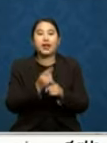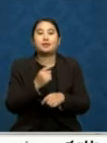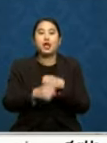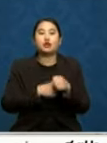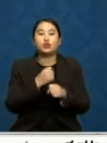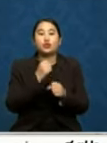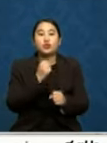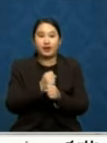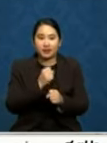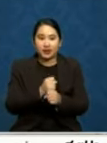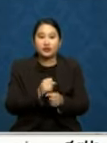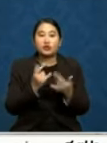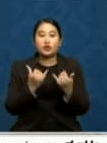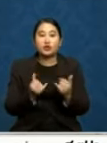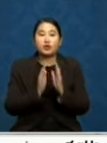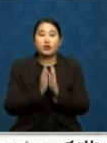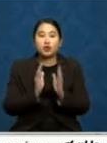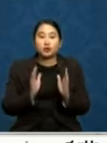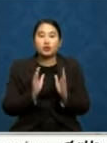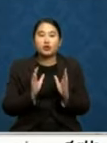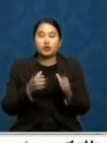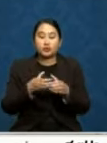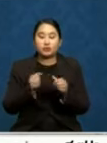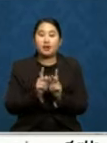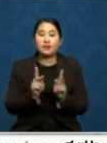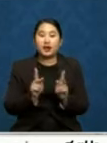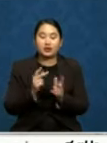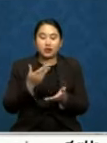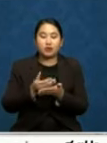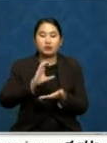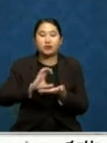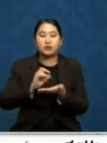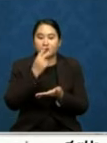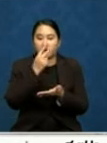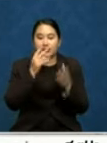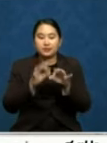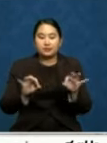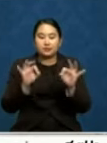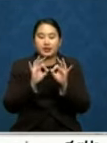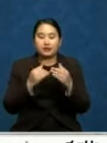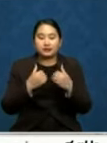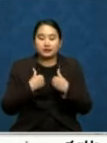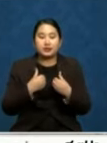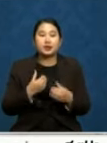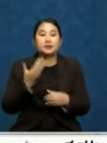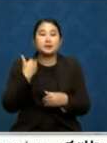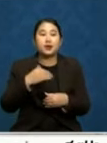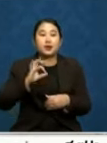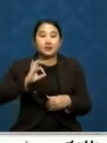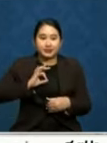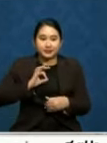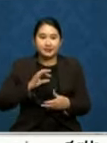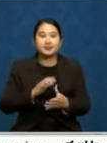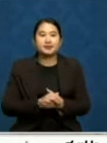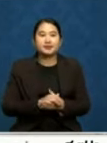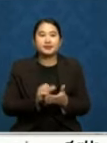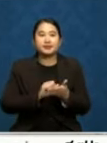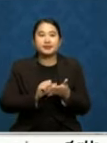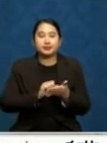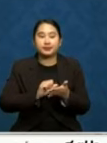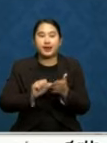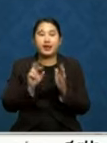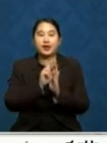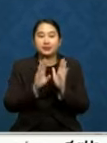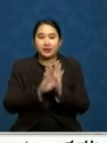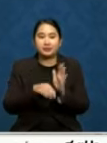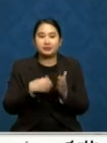แต่ปัจจุบันนั้นก็ต้องขอขอบคุณคณะกรรมการกองทุนนะครับที่ได้เห็นความสำคัญของอดีตสมาชิกสภาได้แก้ระเบีย